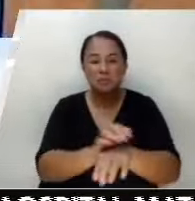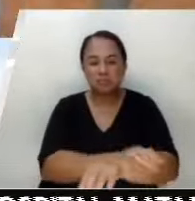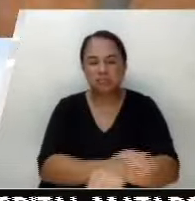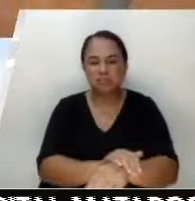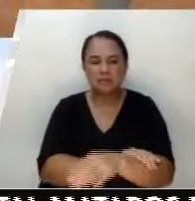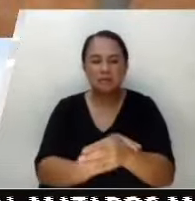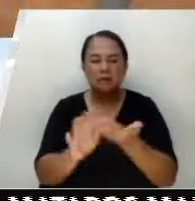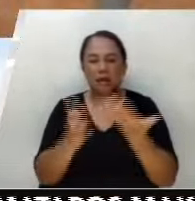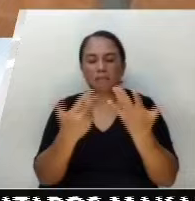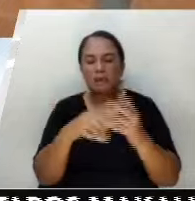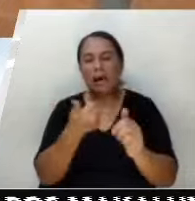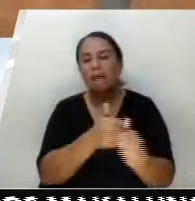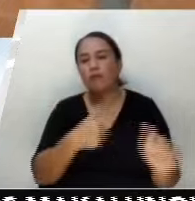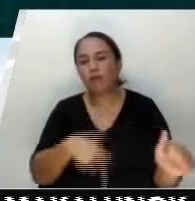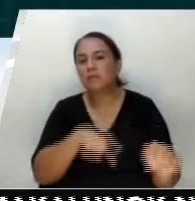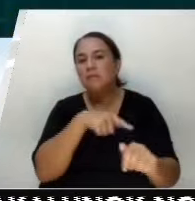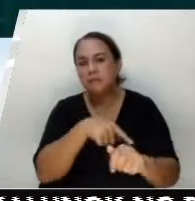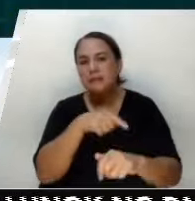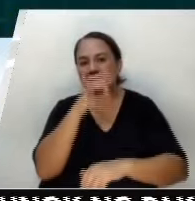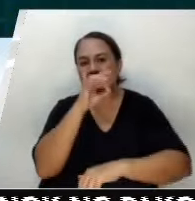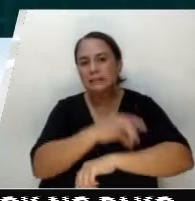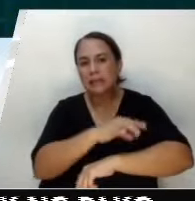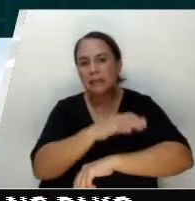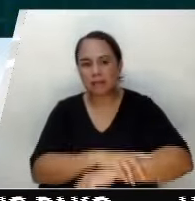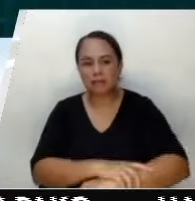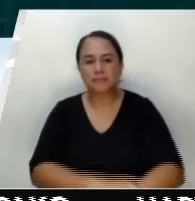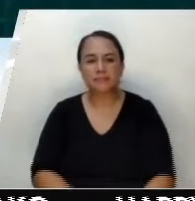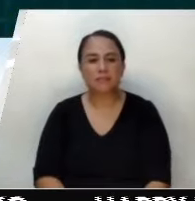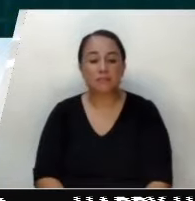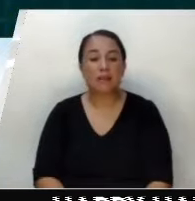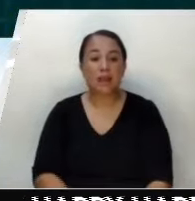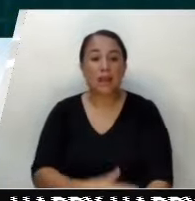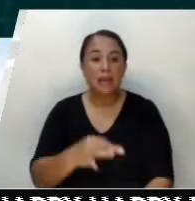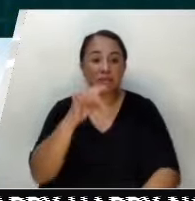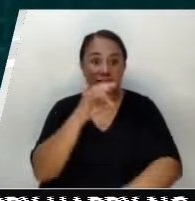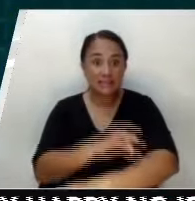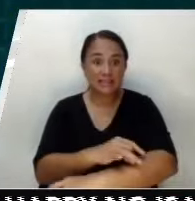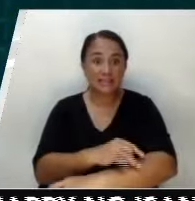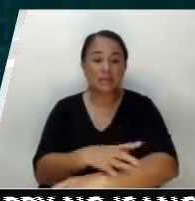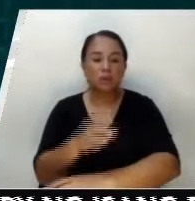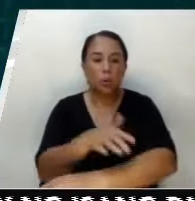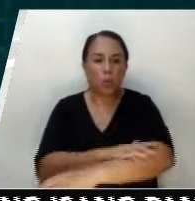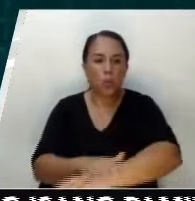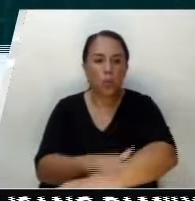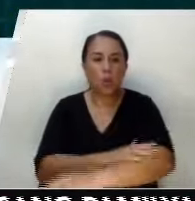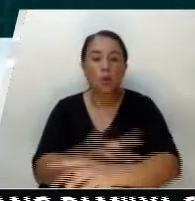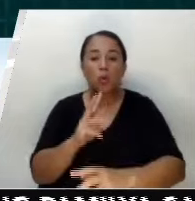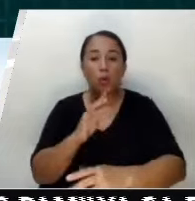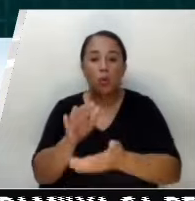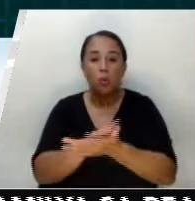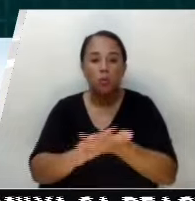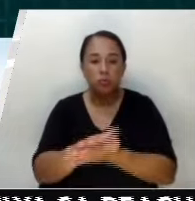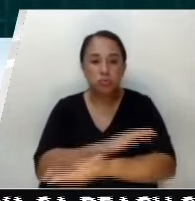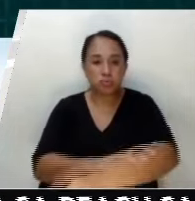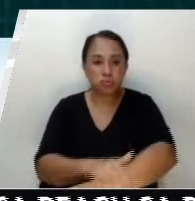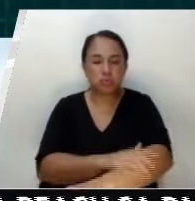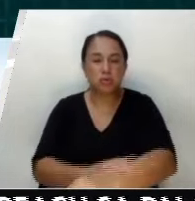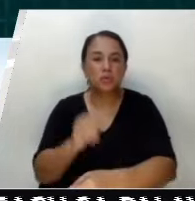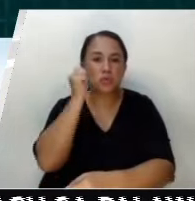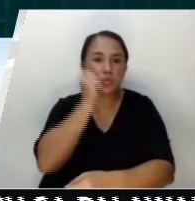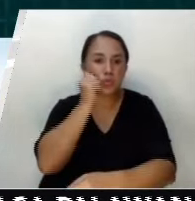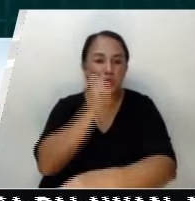maiwasan yung mga pagkagat. Kapag naagat naman ang nik-nik, hugasan agad ang apektadong bahagi ng katawan ng sabon at maligamgam na